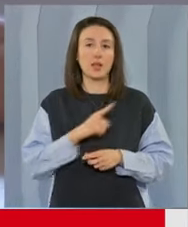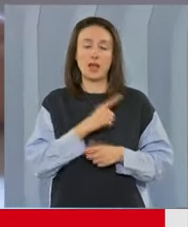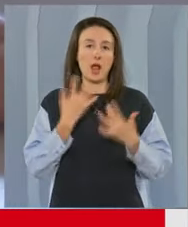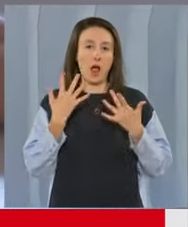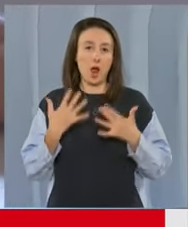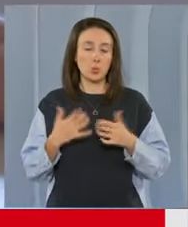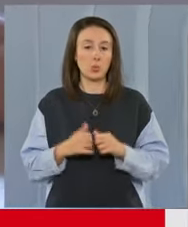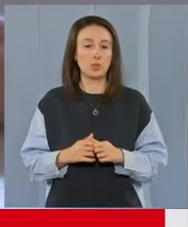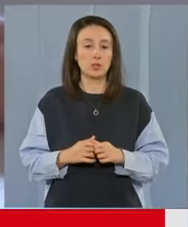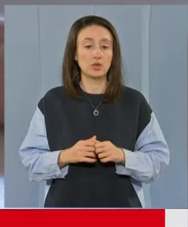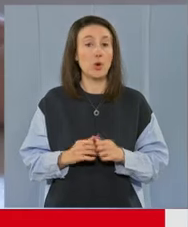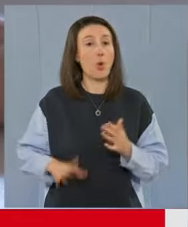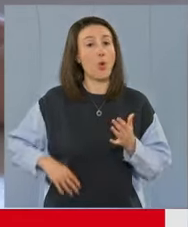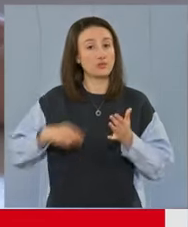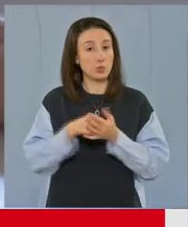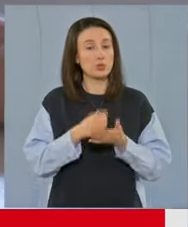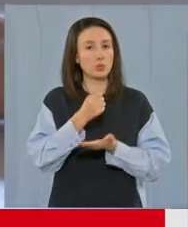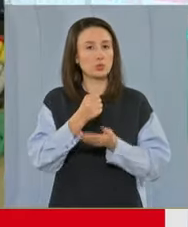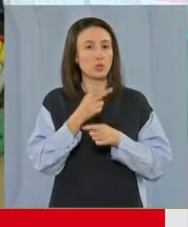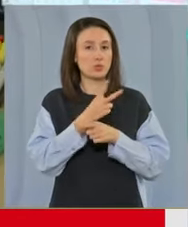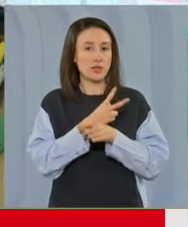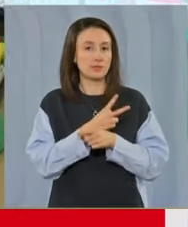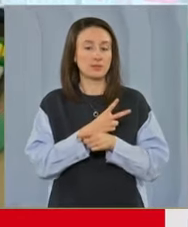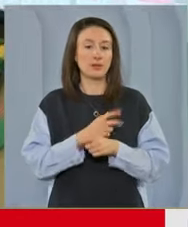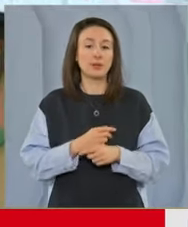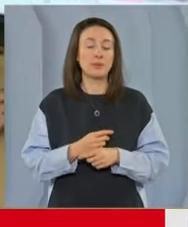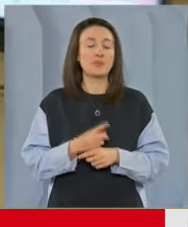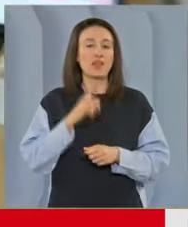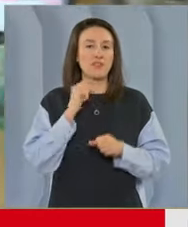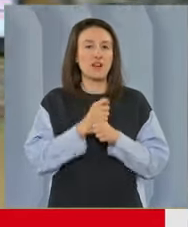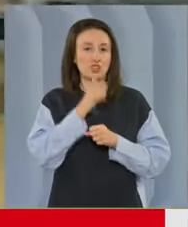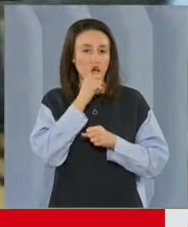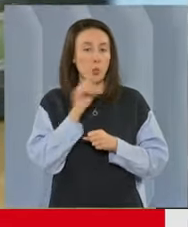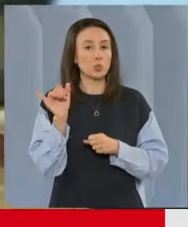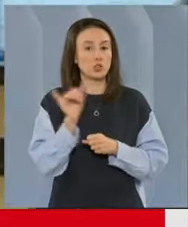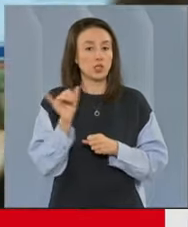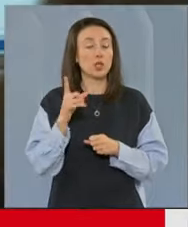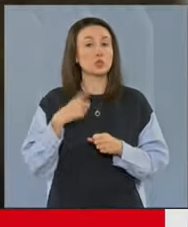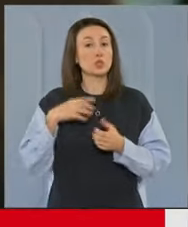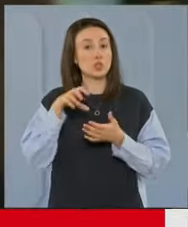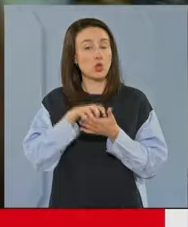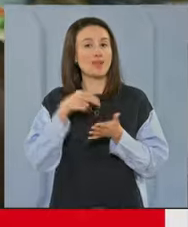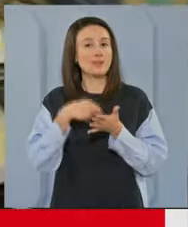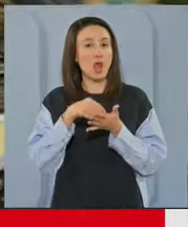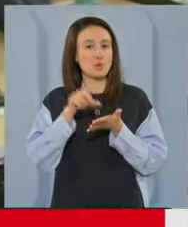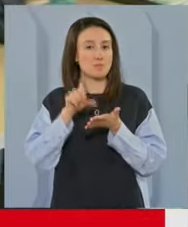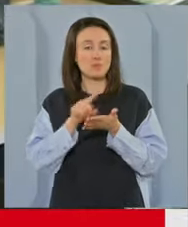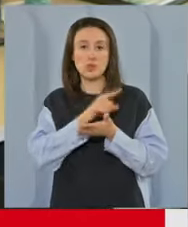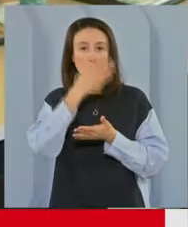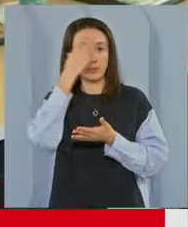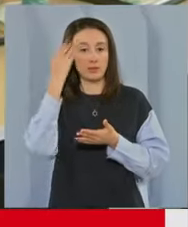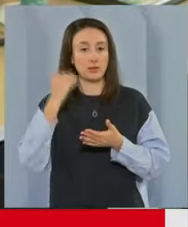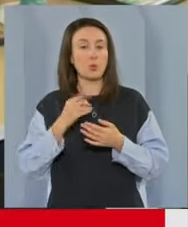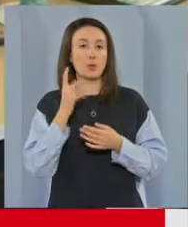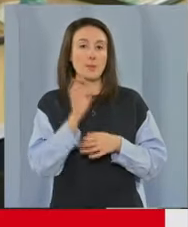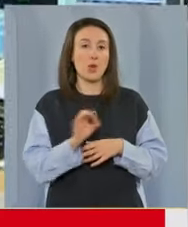necalculul contribuțiilor la bugetul de stat nu poate decât să facă rău celor care sunt în zona salariului minim. Să nu uităm